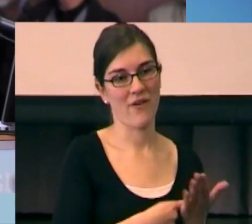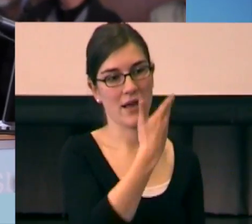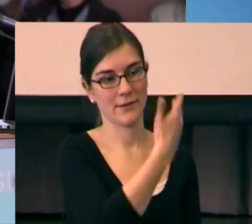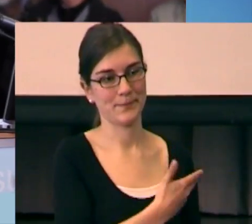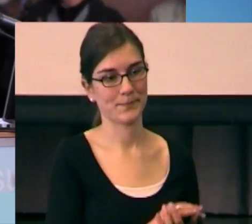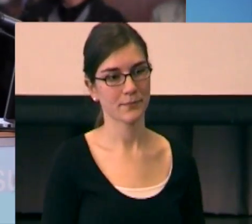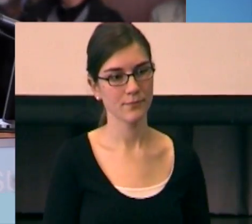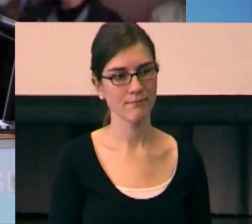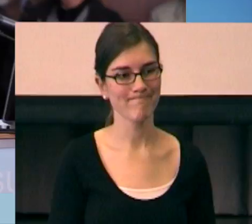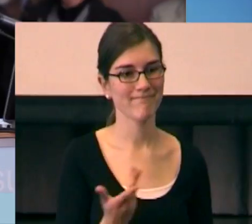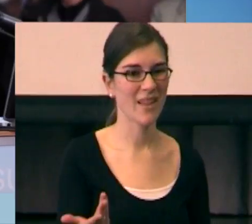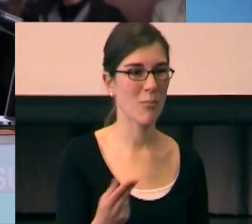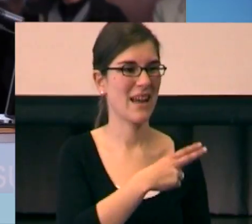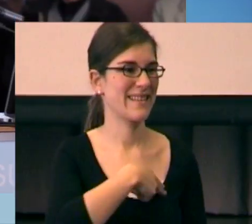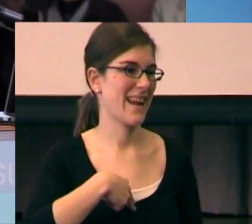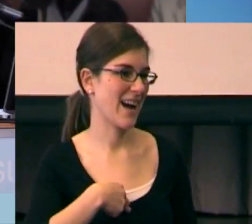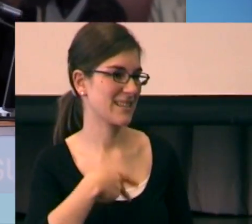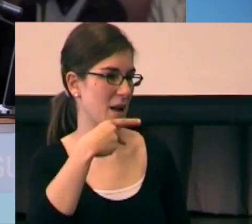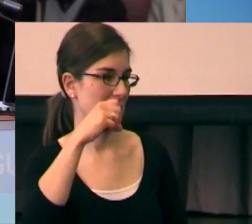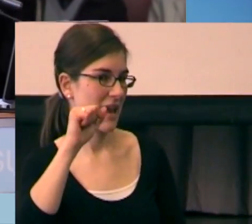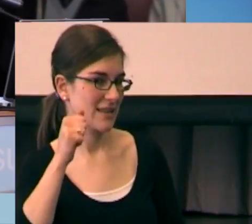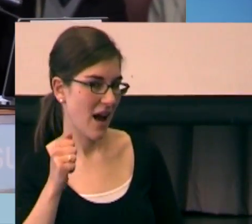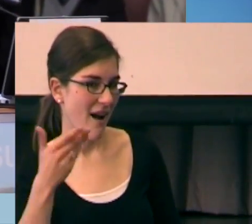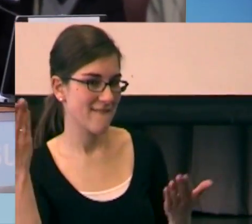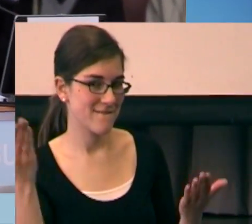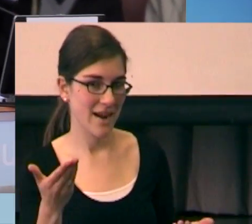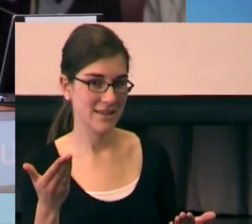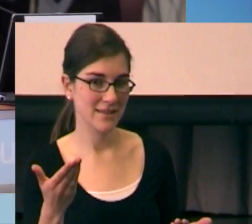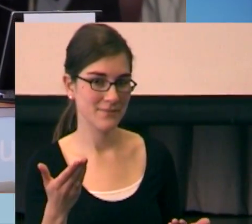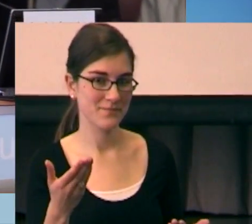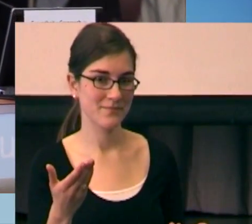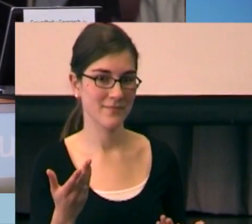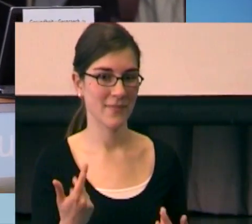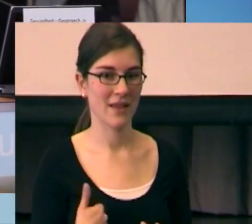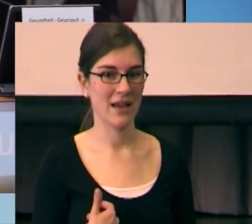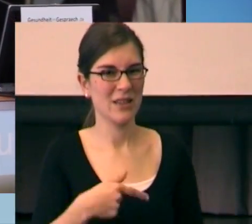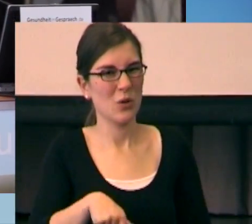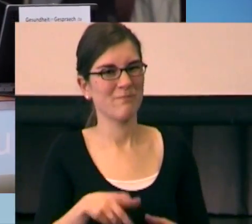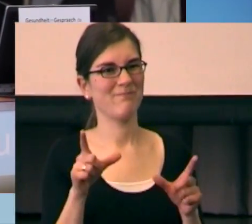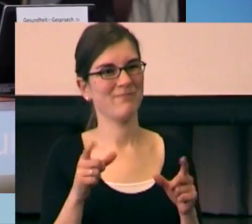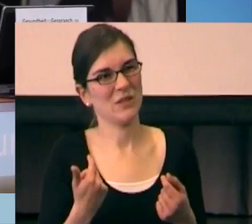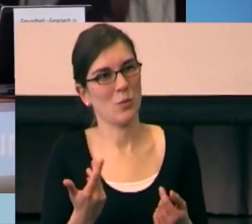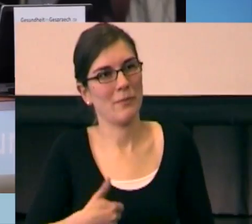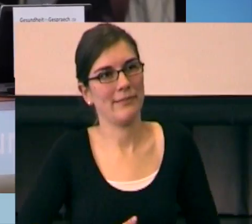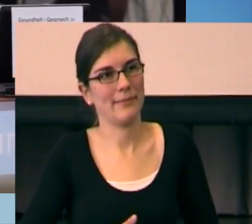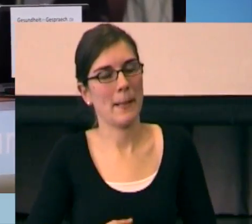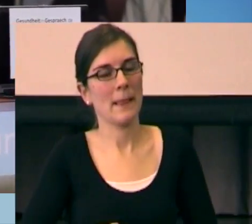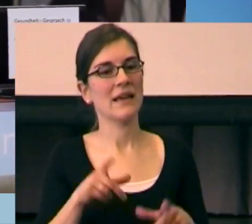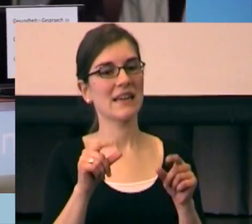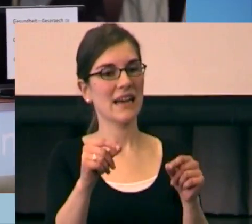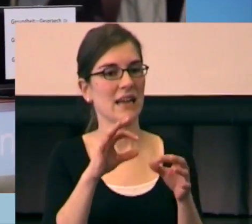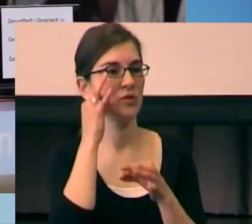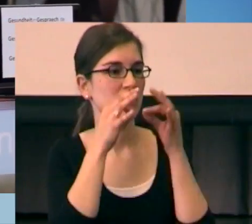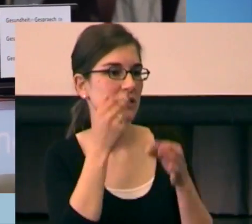Der ganz große Nachteil vom PSA, er ist nicht tumorspezifisch, er ist nicht krebsspezifisch, er ist nur organspezifisch. Das heißt,